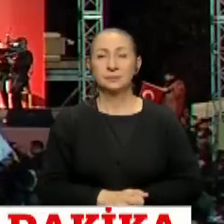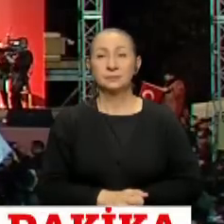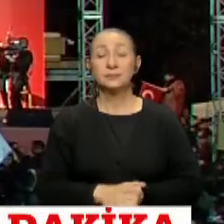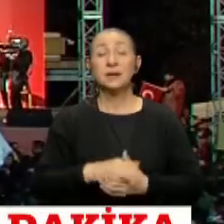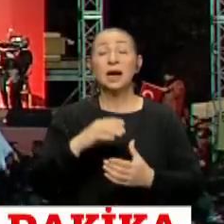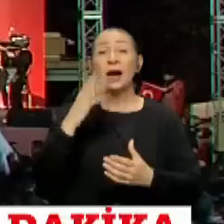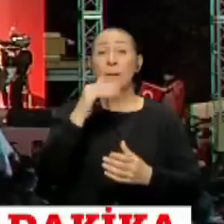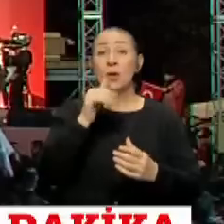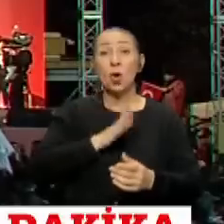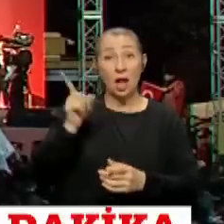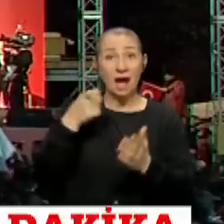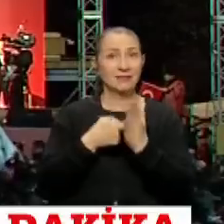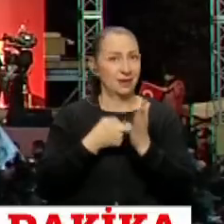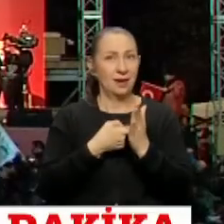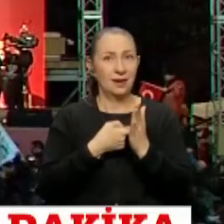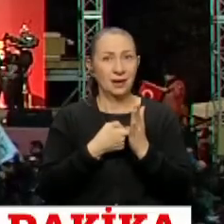Kendileri adına